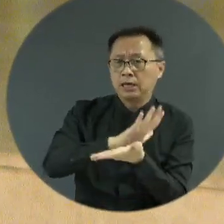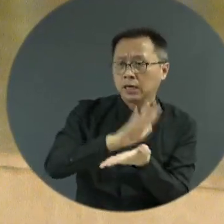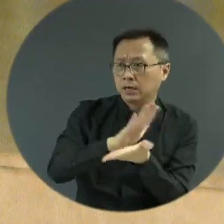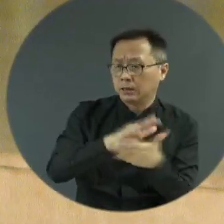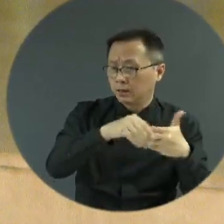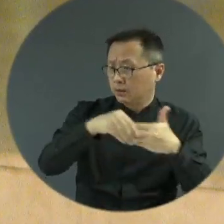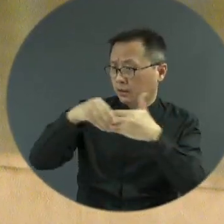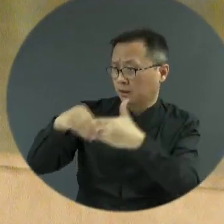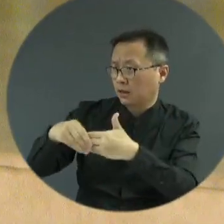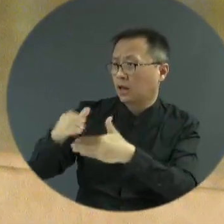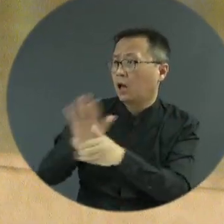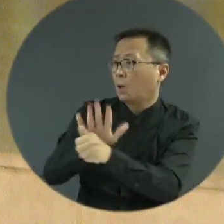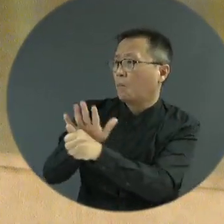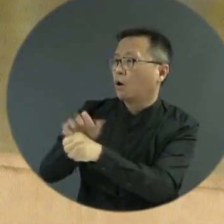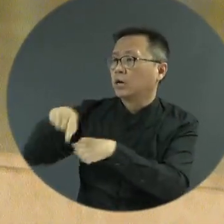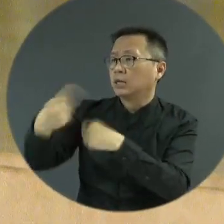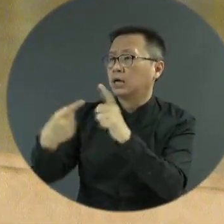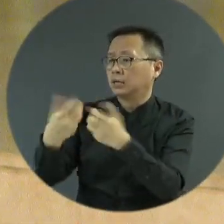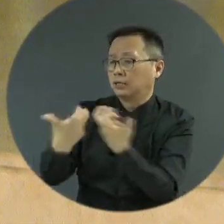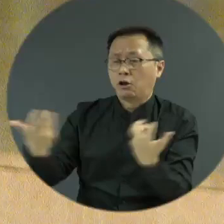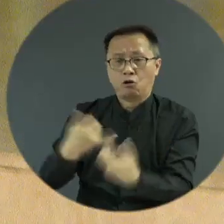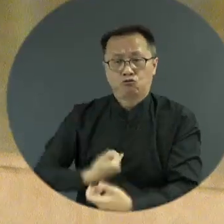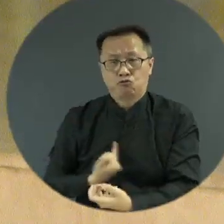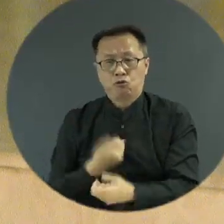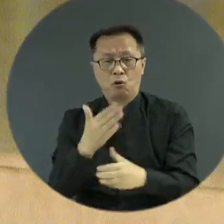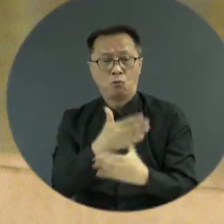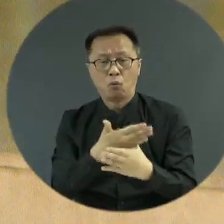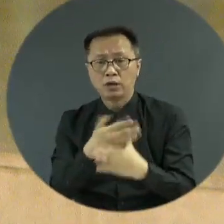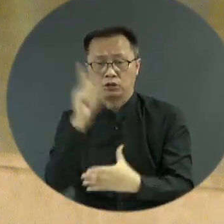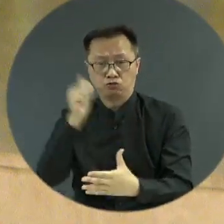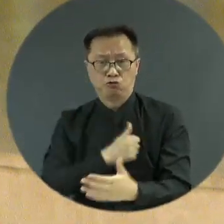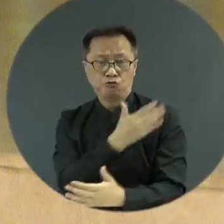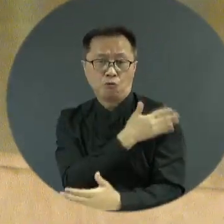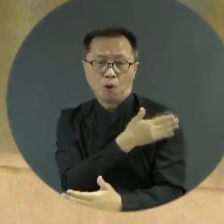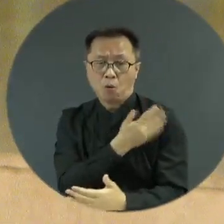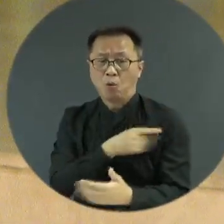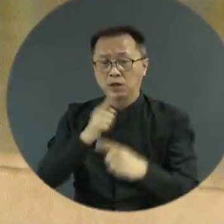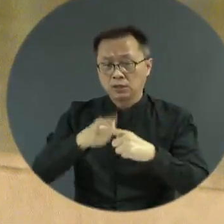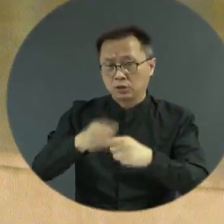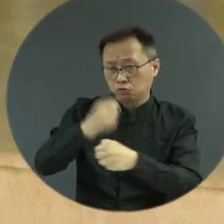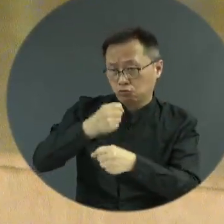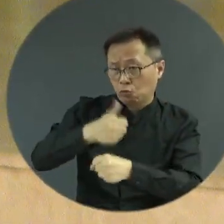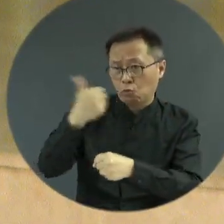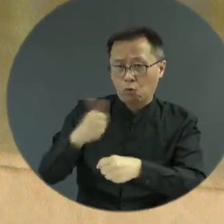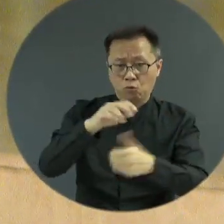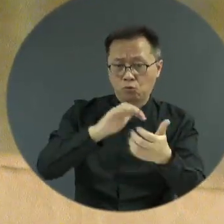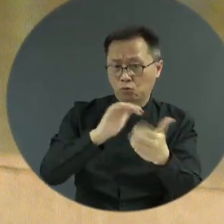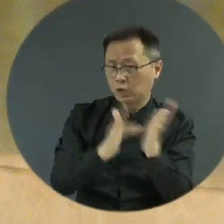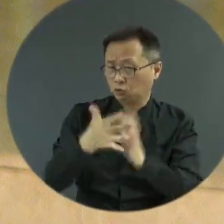其他人去远离罪恶，为天主服务，实践基督徒信仰的生活，侍奉上